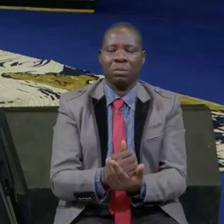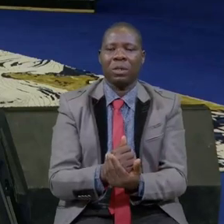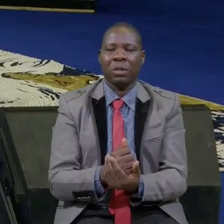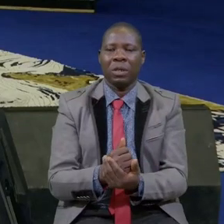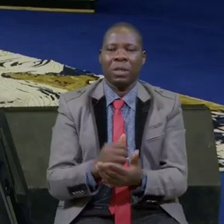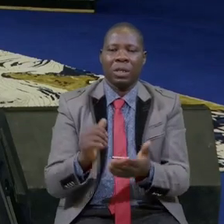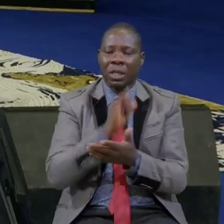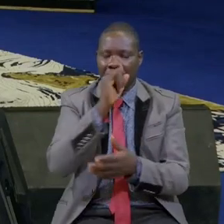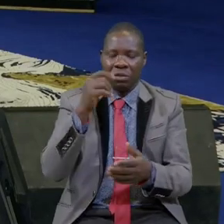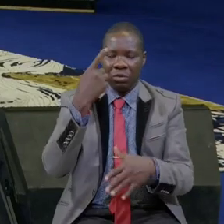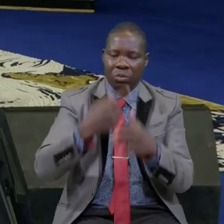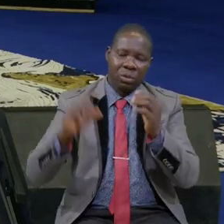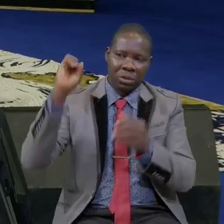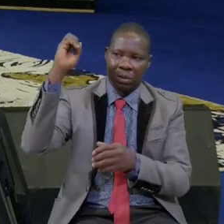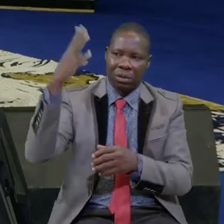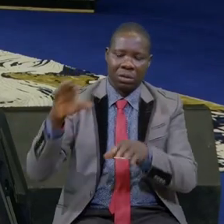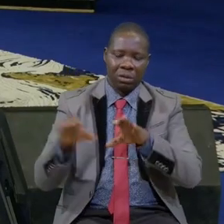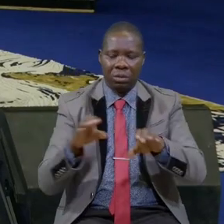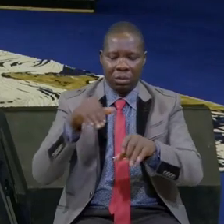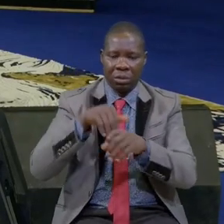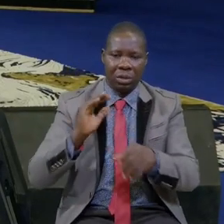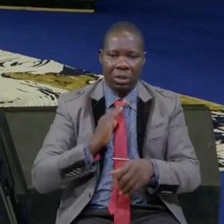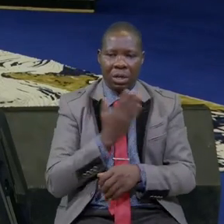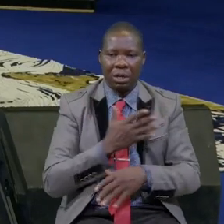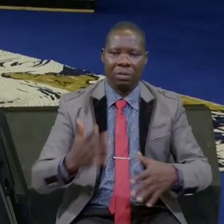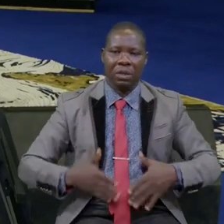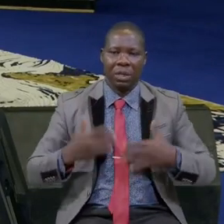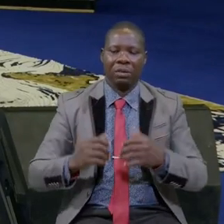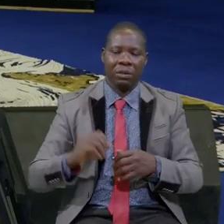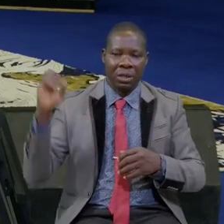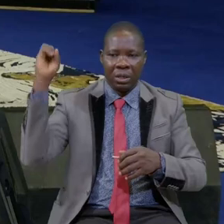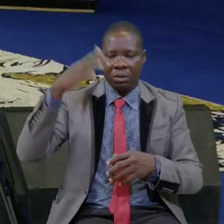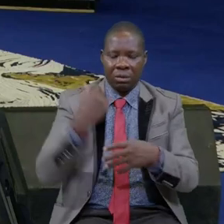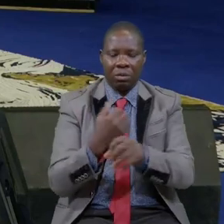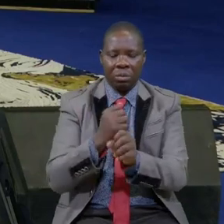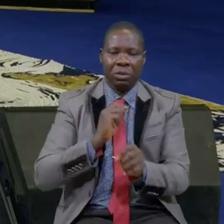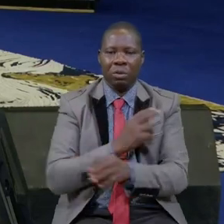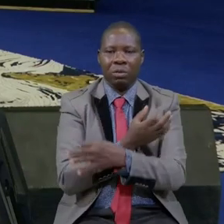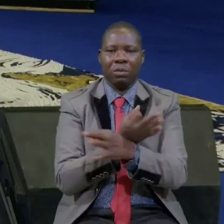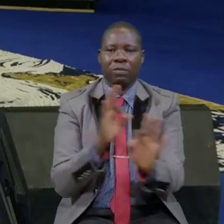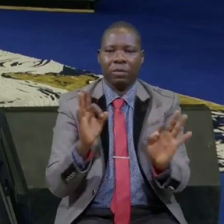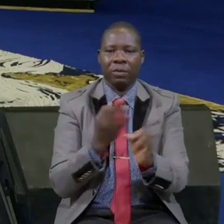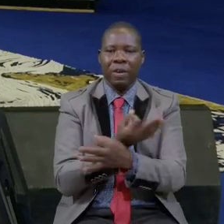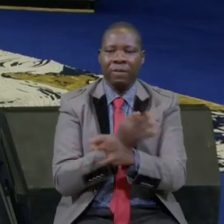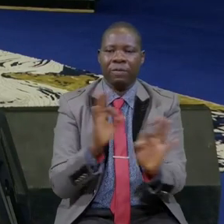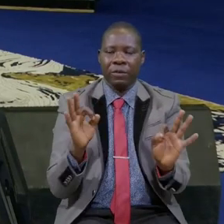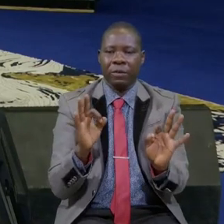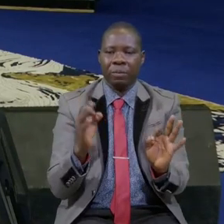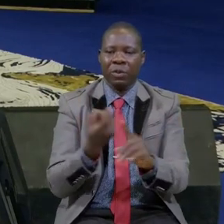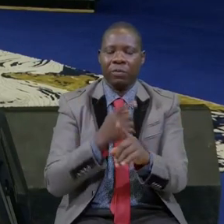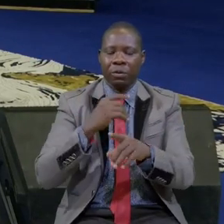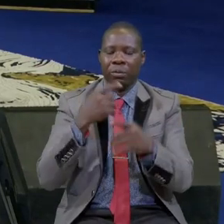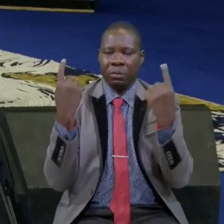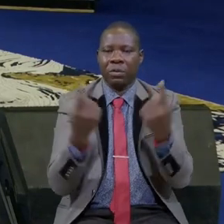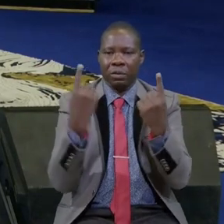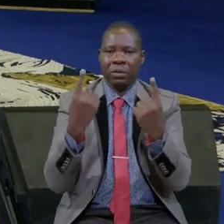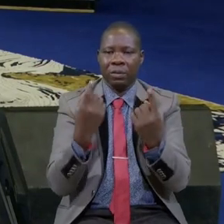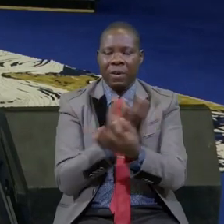C'est ce que la grâce fait dans nos vies. La grâce nous affranchit. libres du